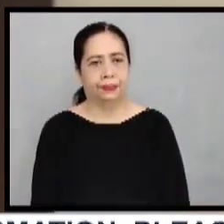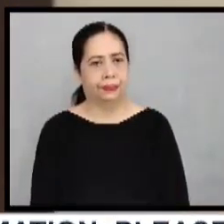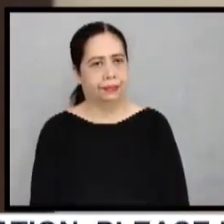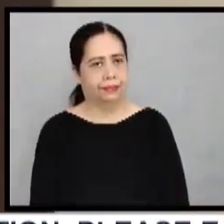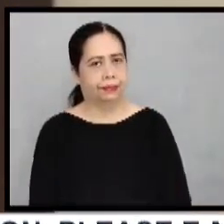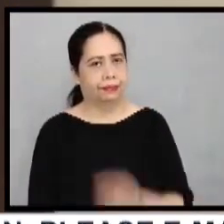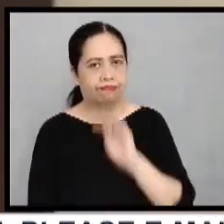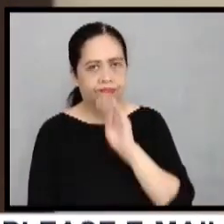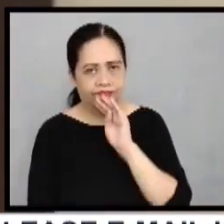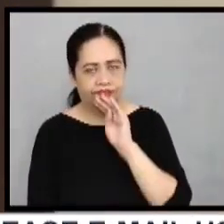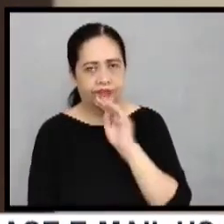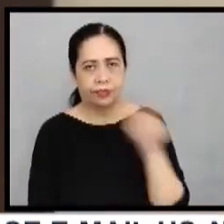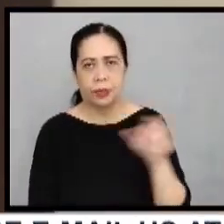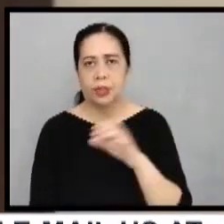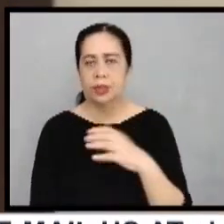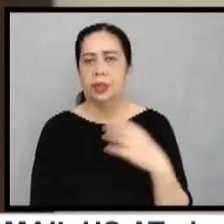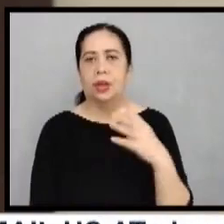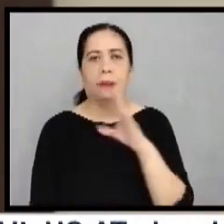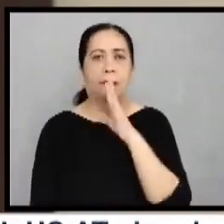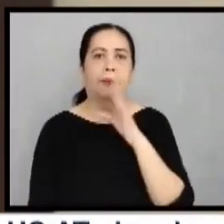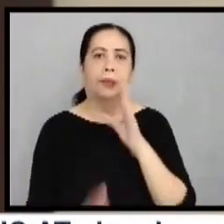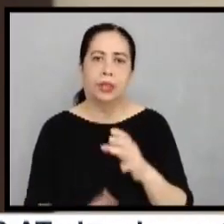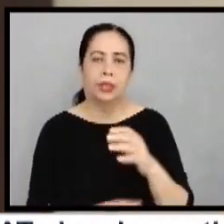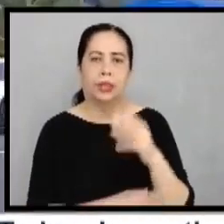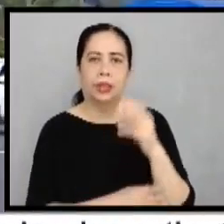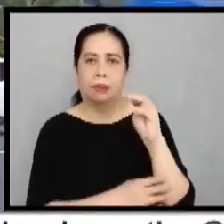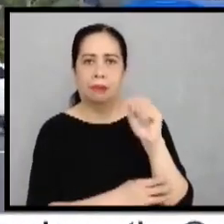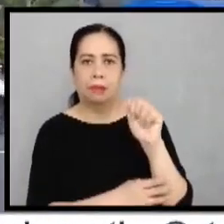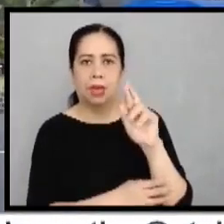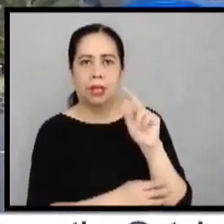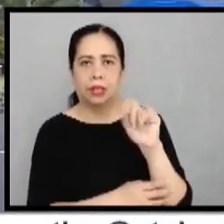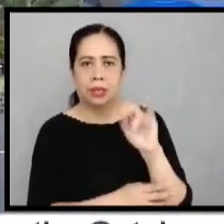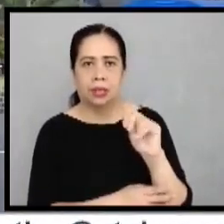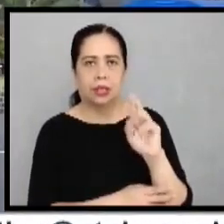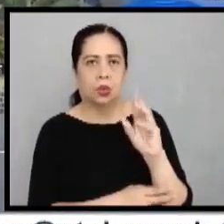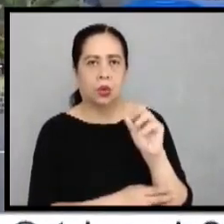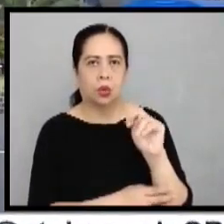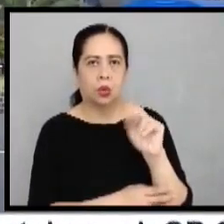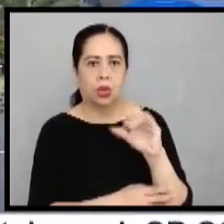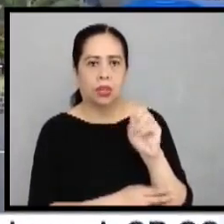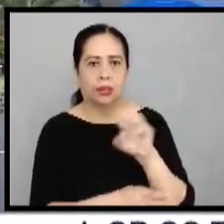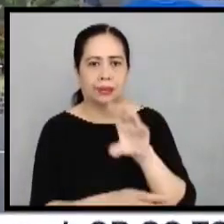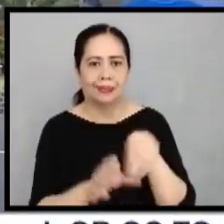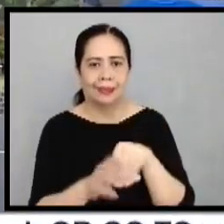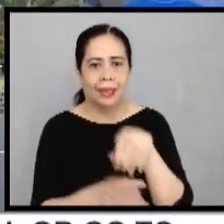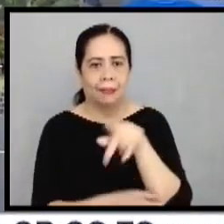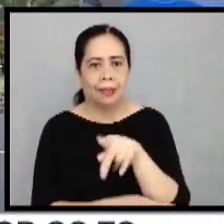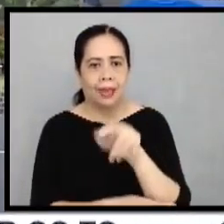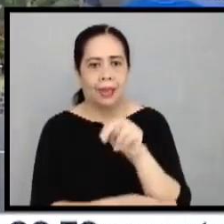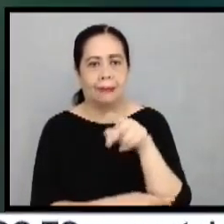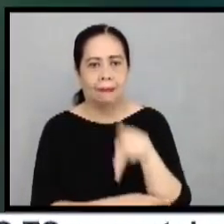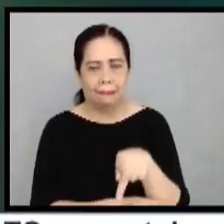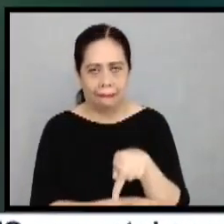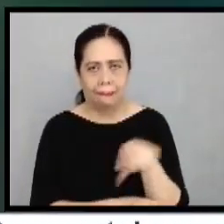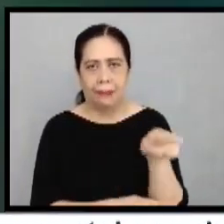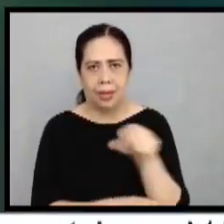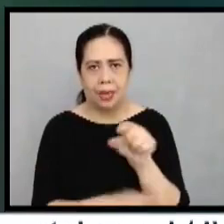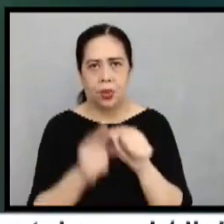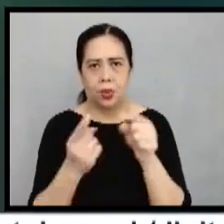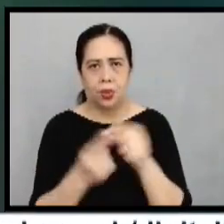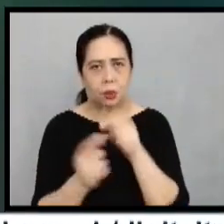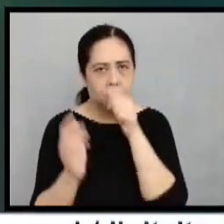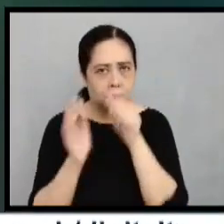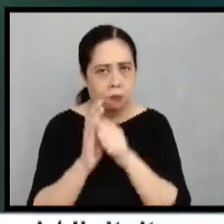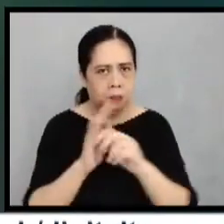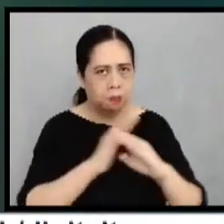Dismayado si House Speaker Martin Romualdez sa pagkakasangkot ng ilang miyembro ng PNP Drug Enforcement Group sa umano'y cover-up hinggil